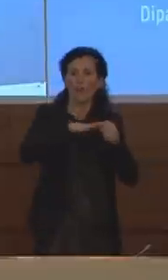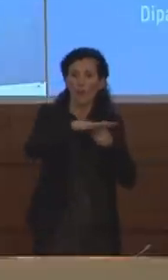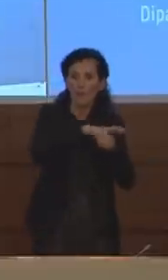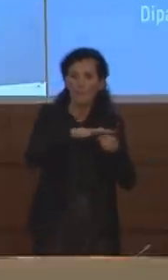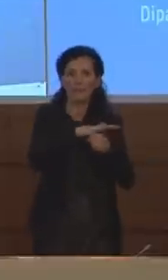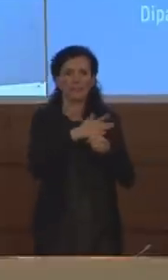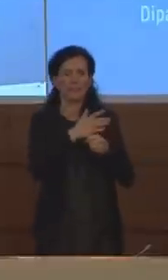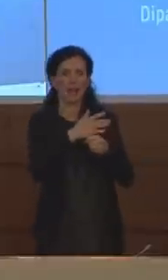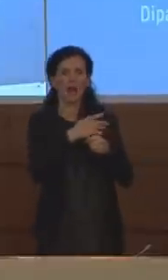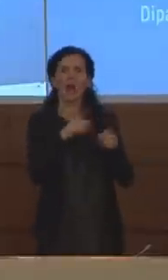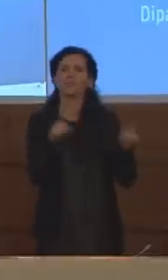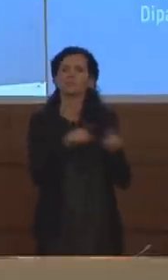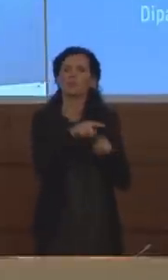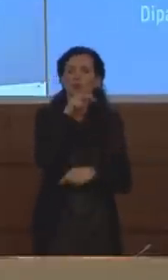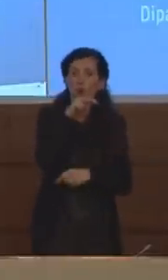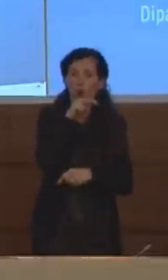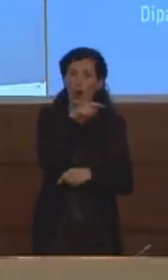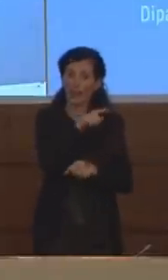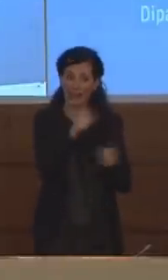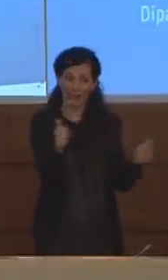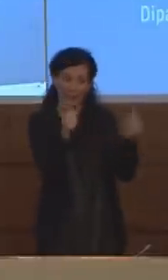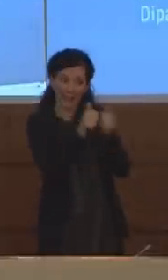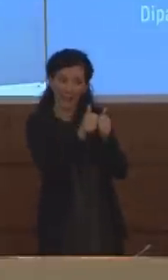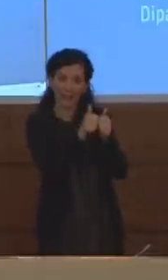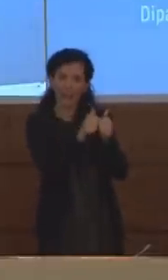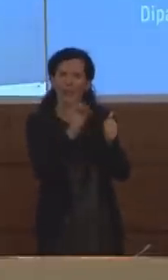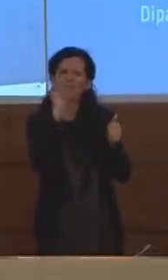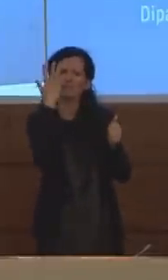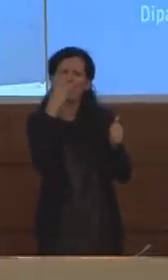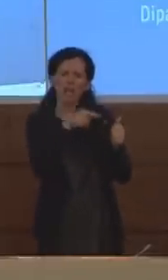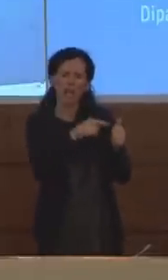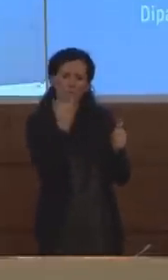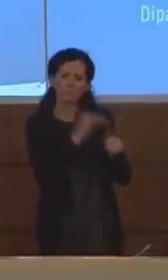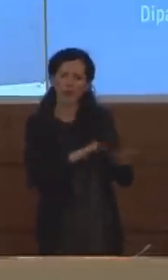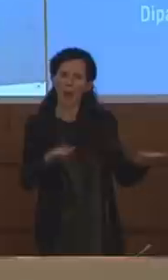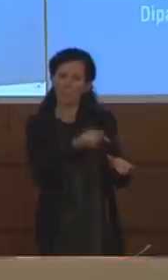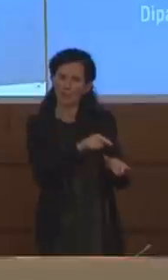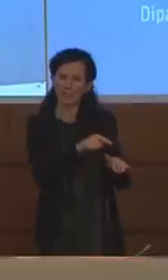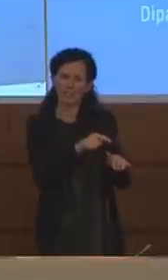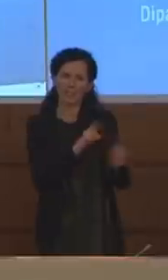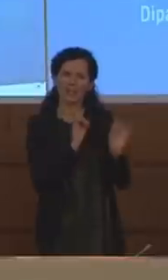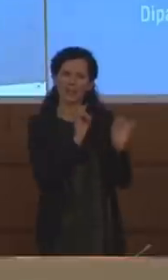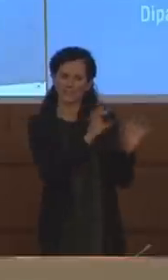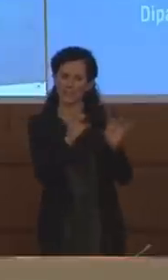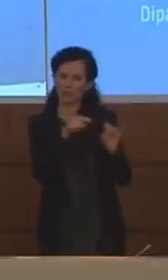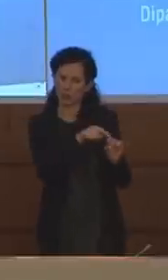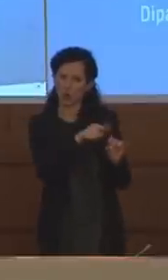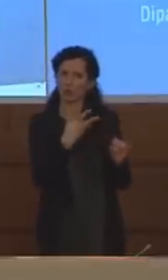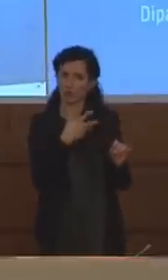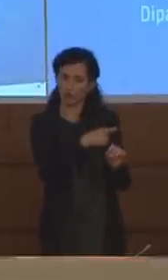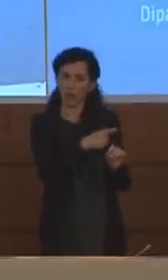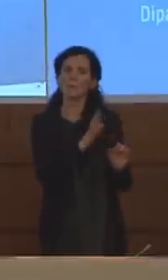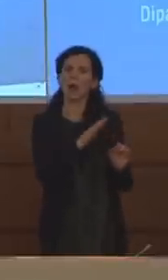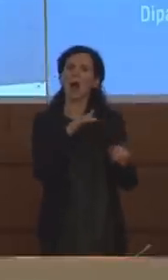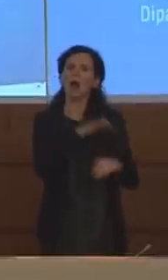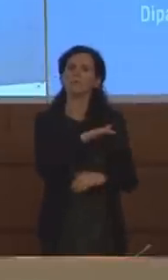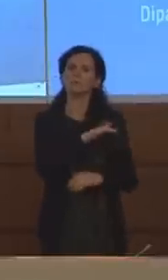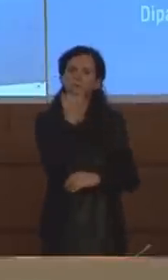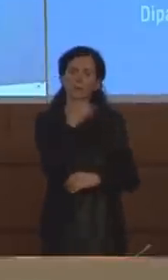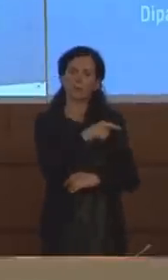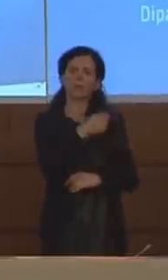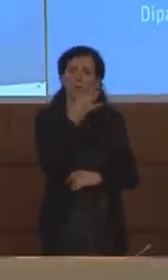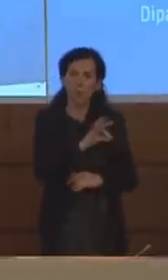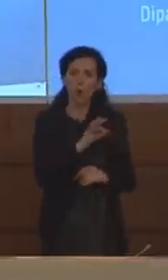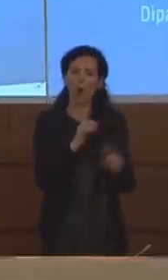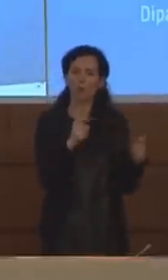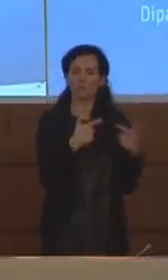se è vero che nei bambini l'infezione circola ma ha effetti più contenuti o molto contenuti altrettanto